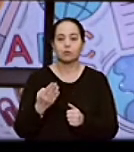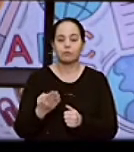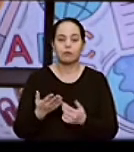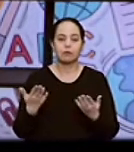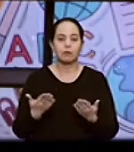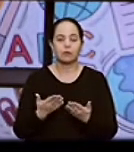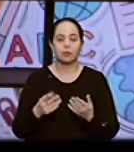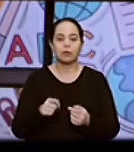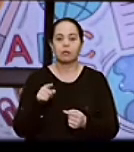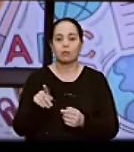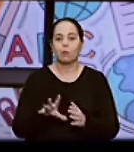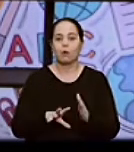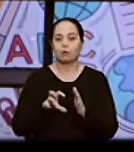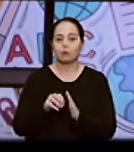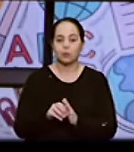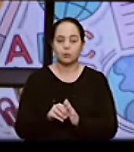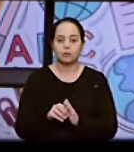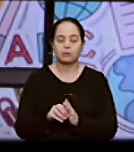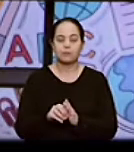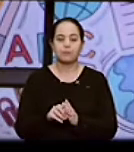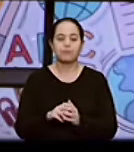существительное, которое к нему относится.